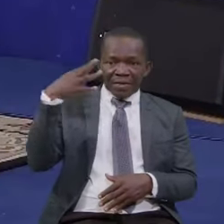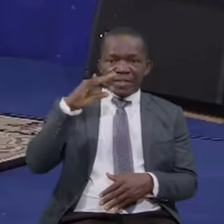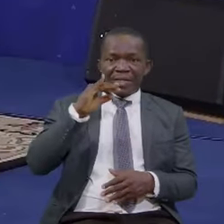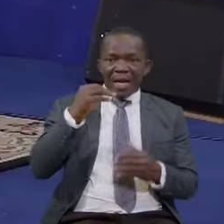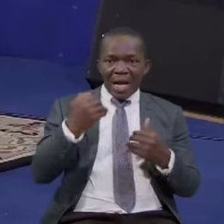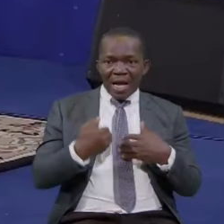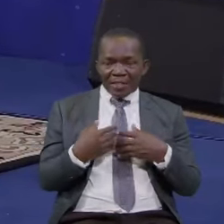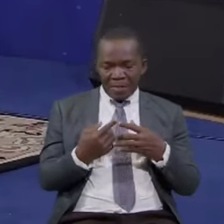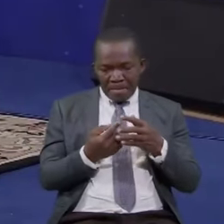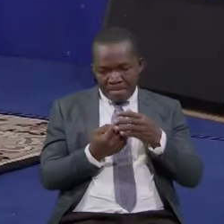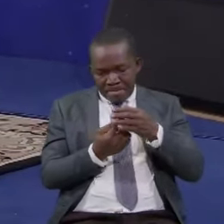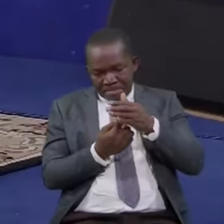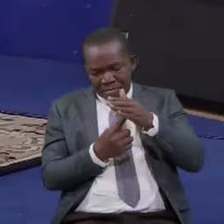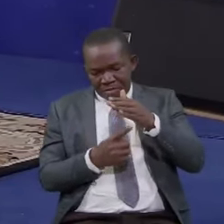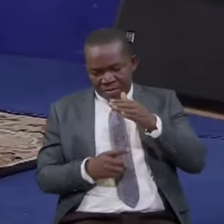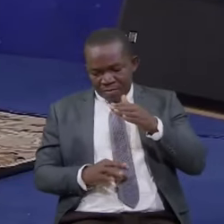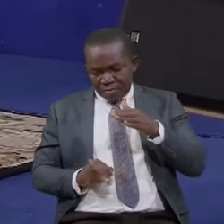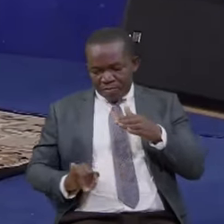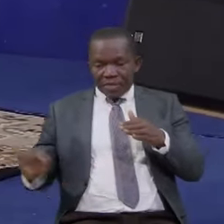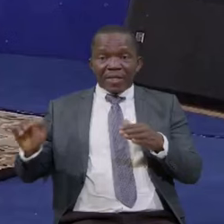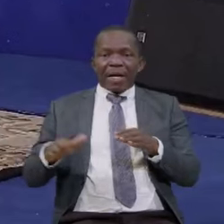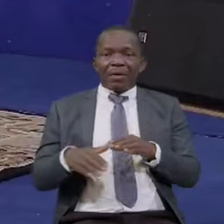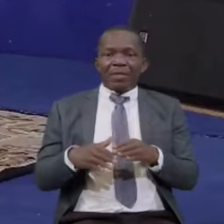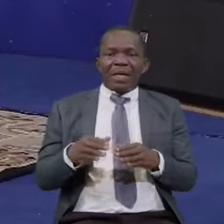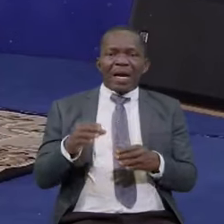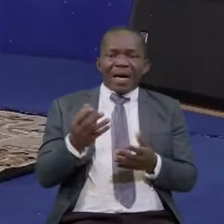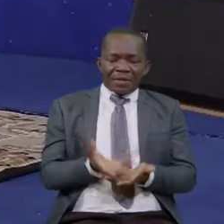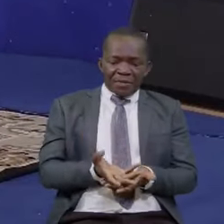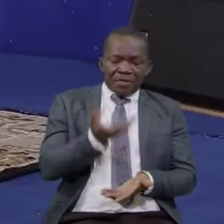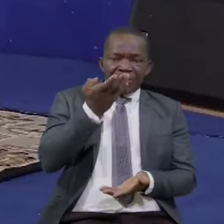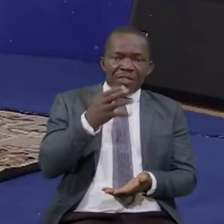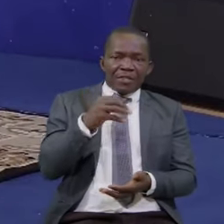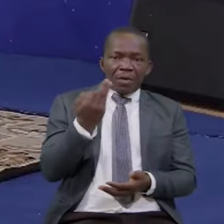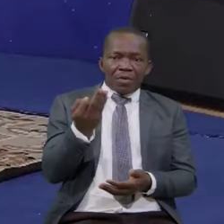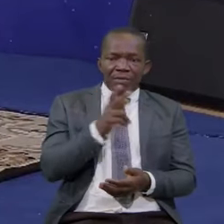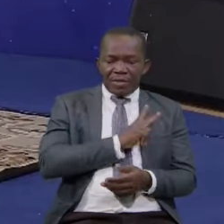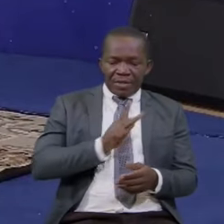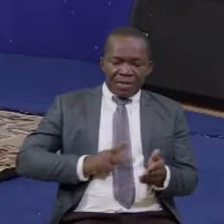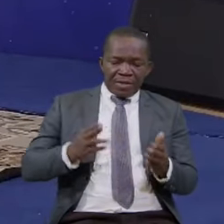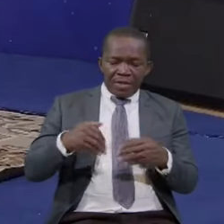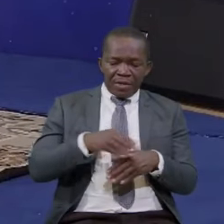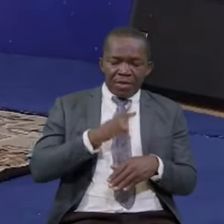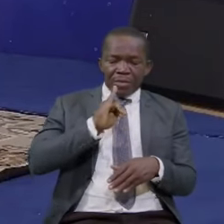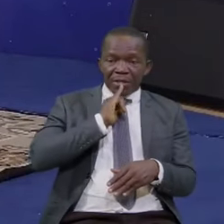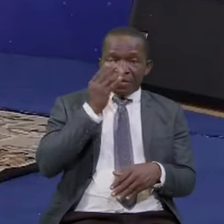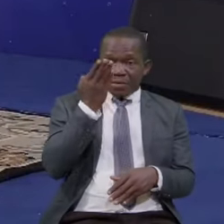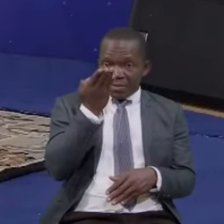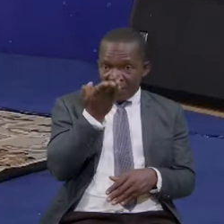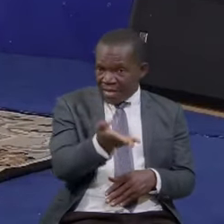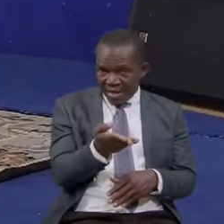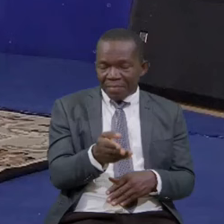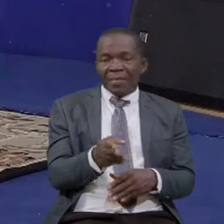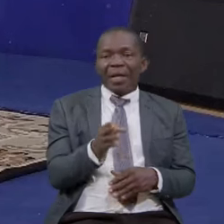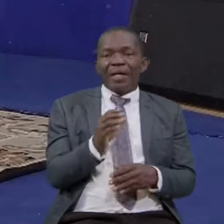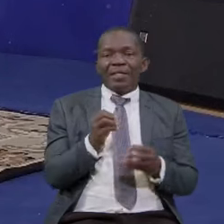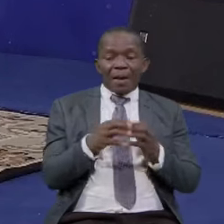du Seigneur n'est pas là les richesses du royaume ne sont pas là l'abondance le royaume n'est pas